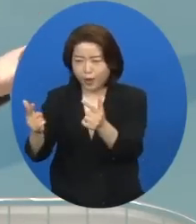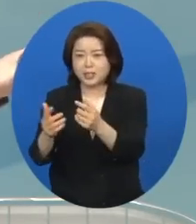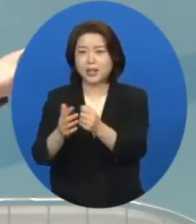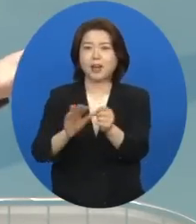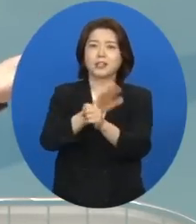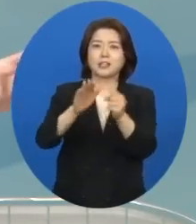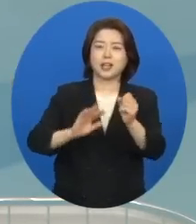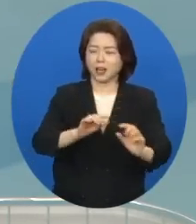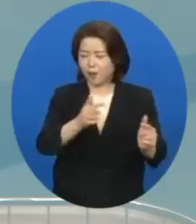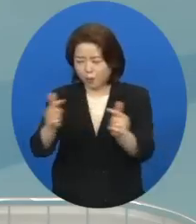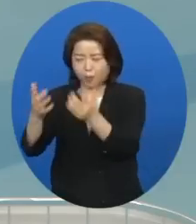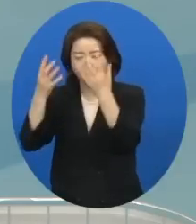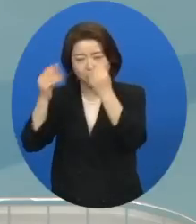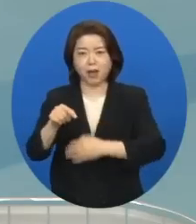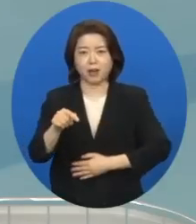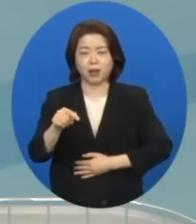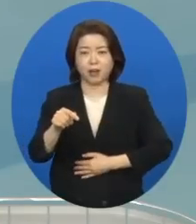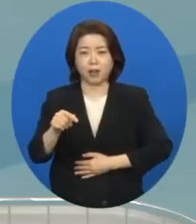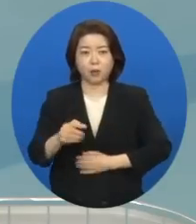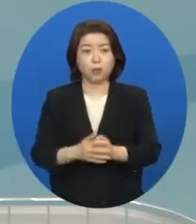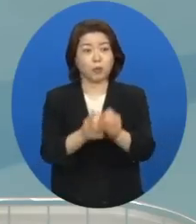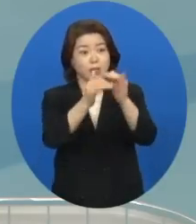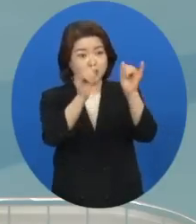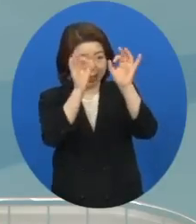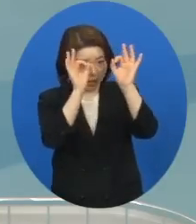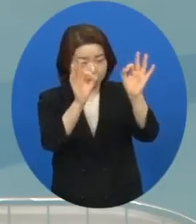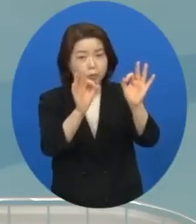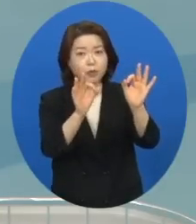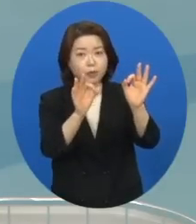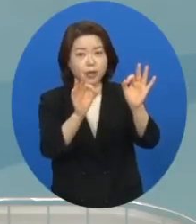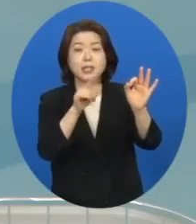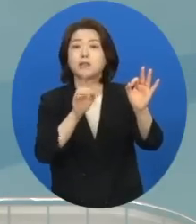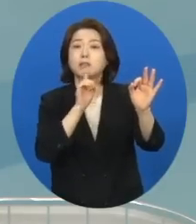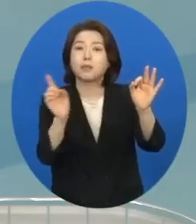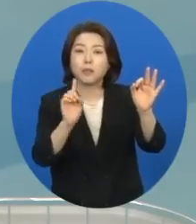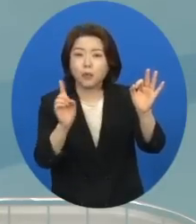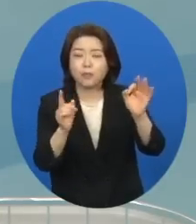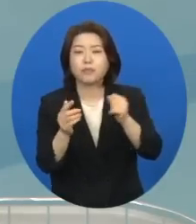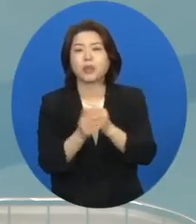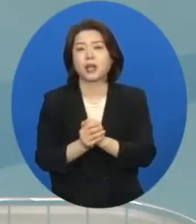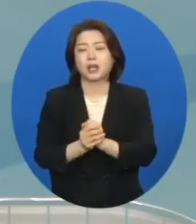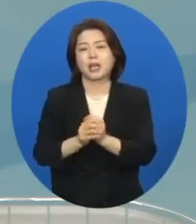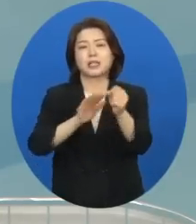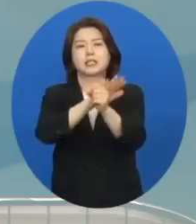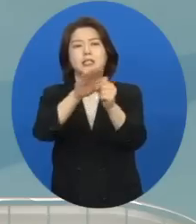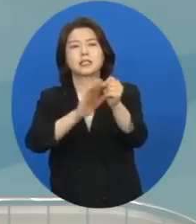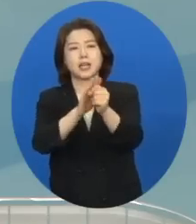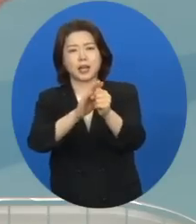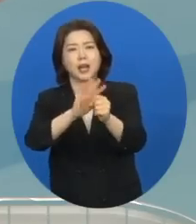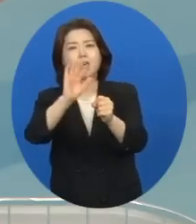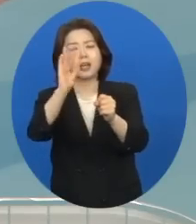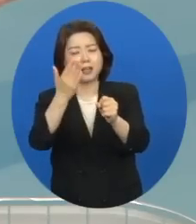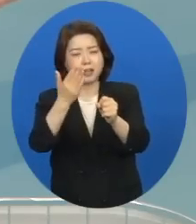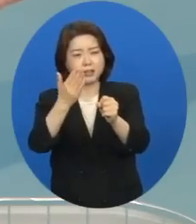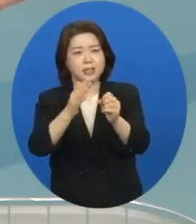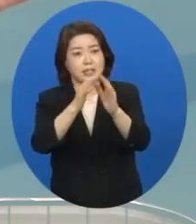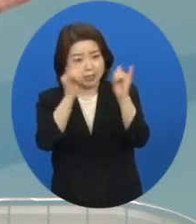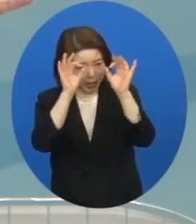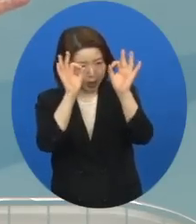것뿐이고 사람이 보여요. 사람이 보인다는 말은 사랑하게 된다. 다